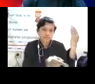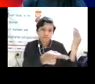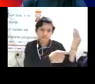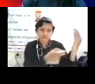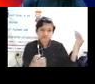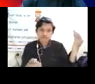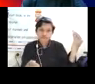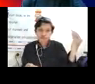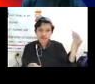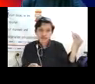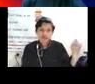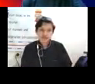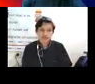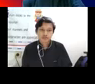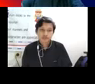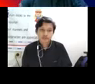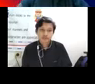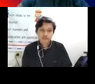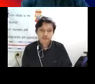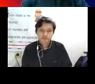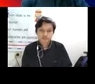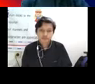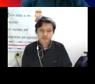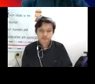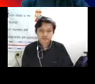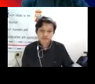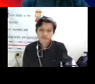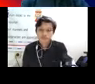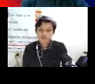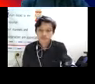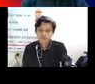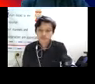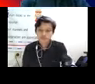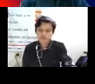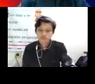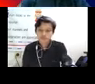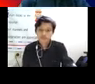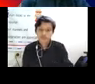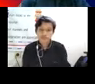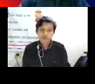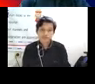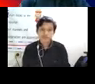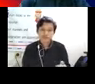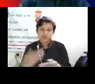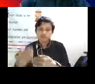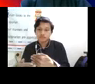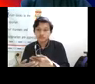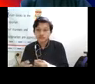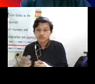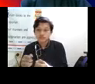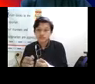ini nanti ada nama-nama artikel jenis-jenis artikel itu nanti akan muncul di sini Sedangkan untuk yang di sebelah kanan nanti ini